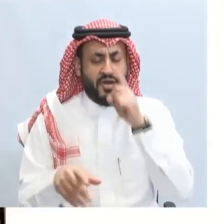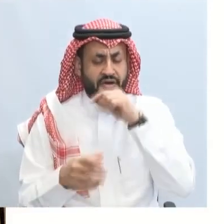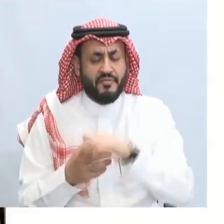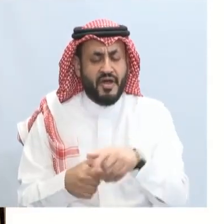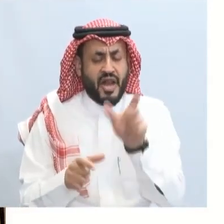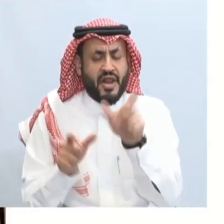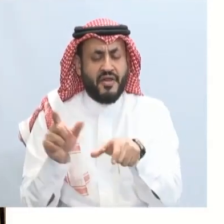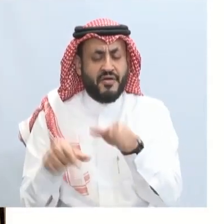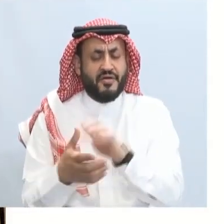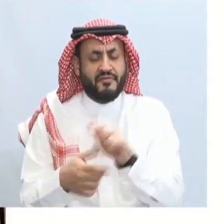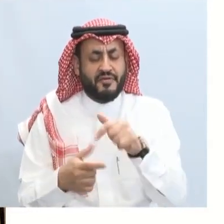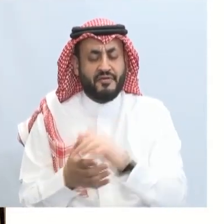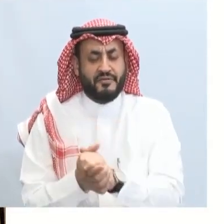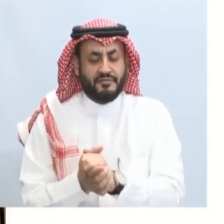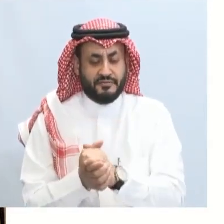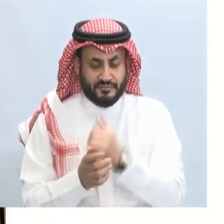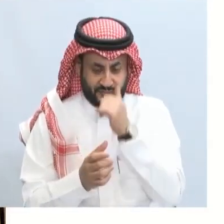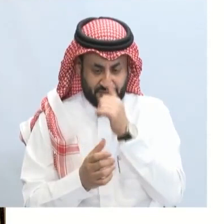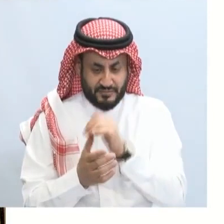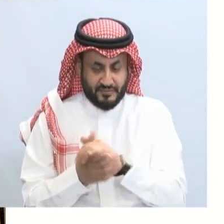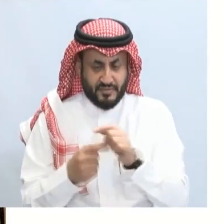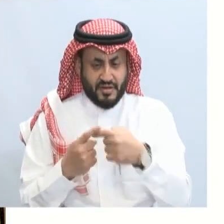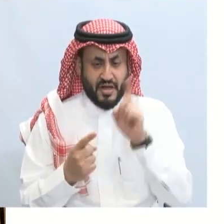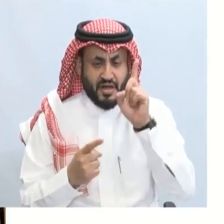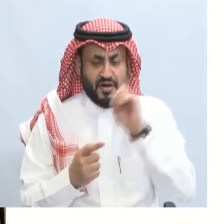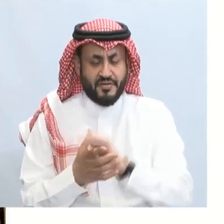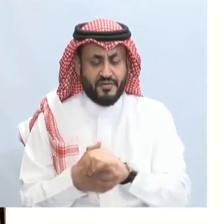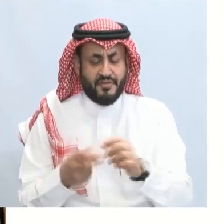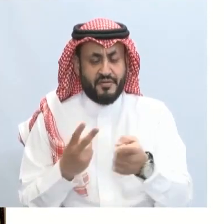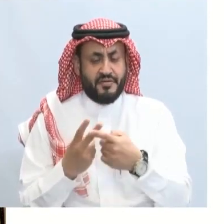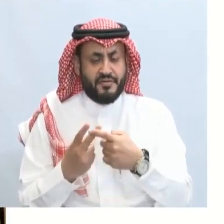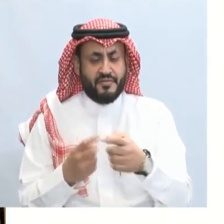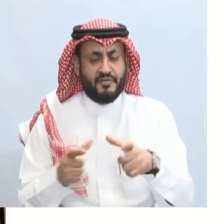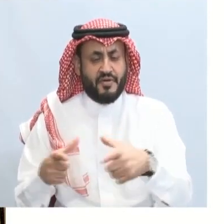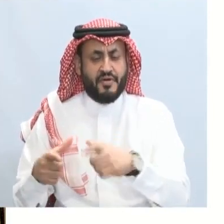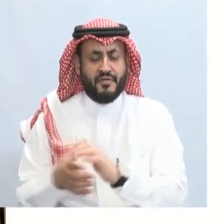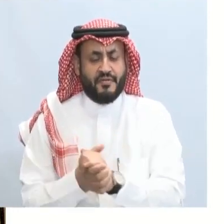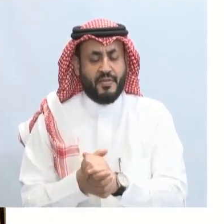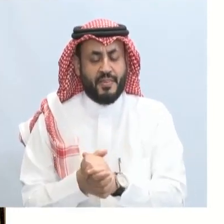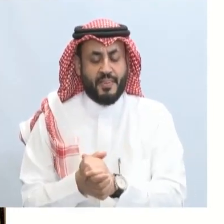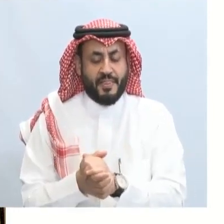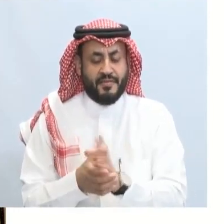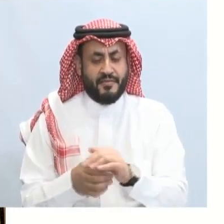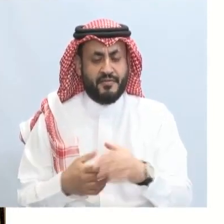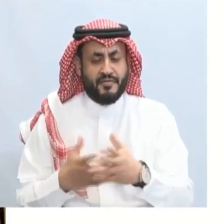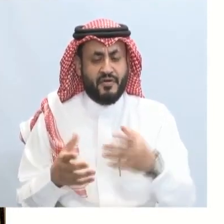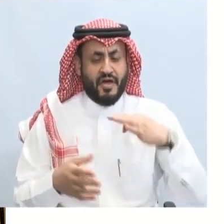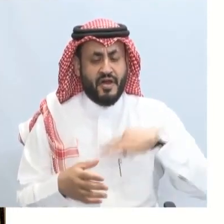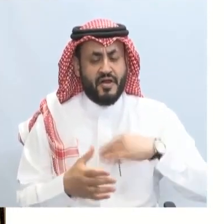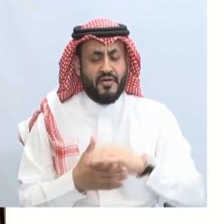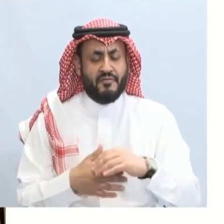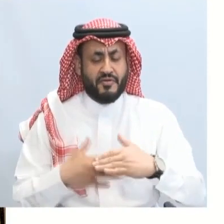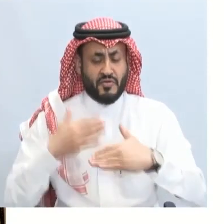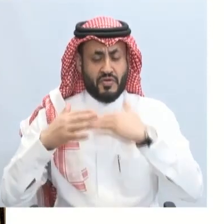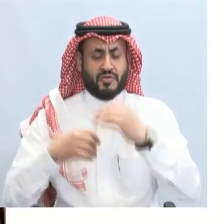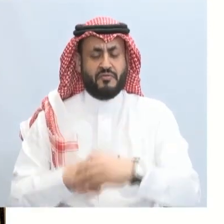القيام به في حق الله تعالى بدايه ثم حقوق الاخرين وايضا نحو مصلحته وسياده